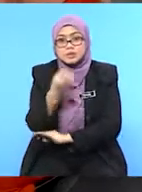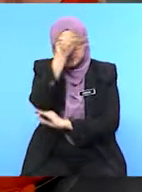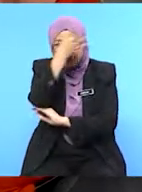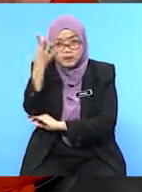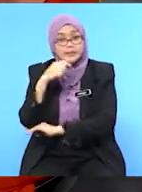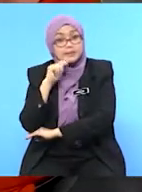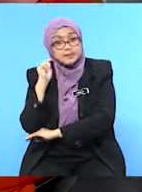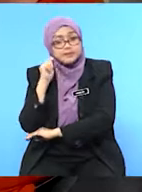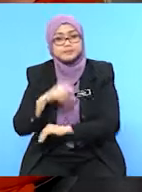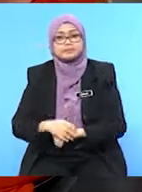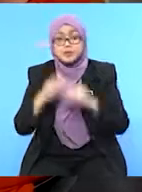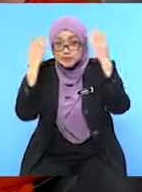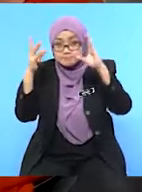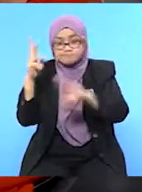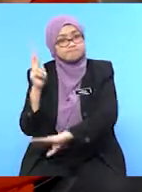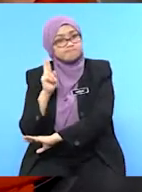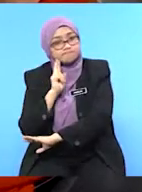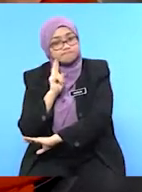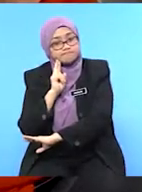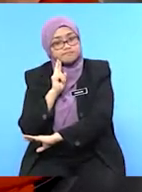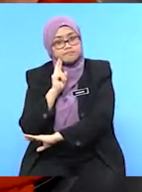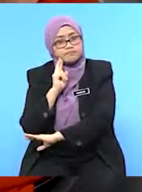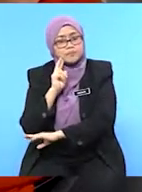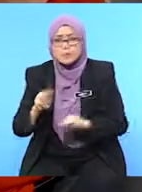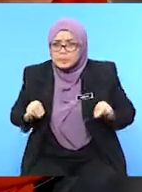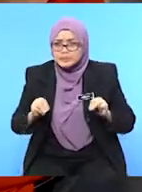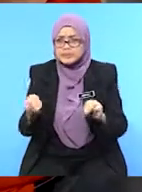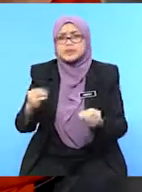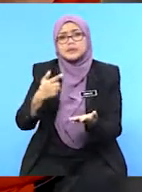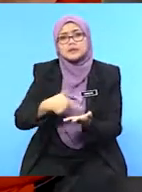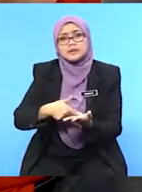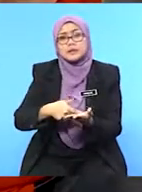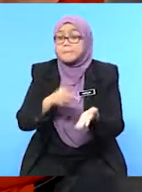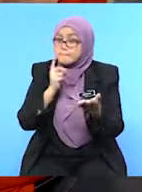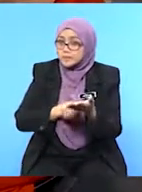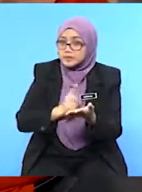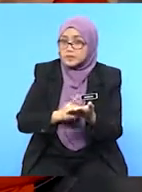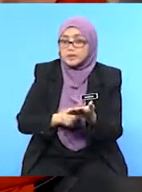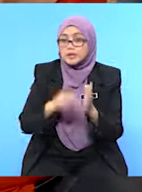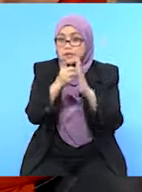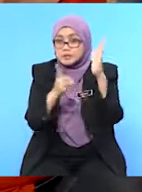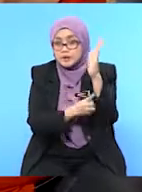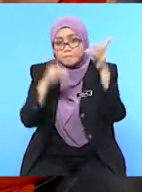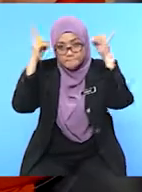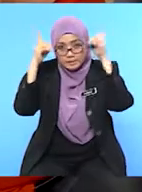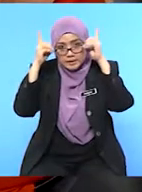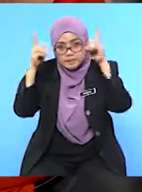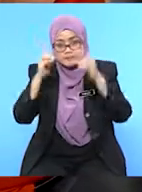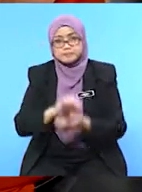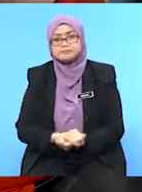sigure sudah kita masih lagi memecahkan cepetan dengan blazza pendidikan penguasaan jadi